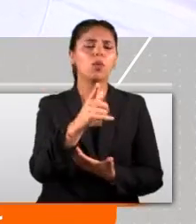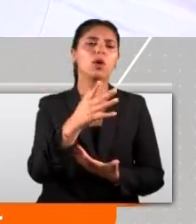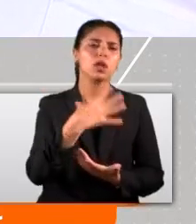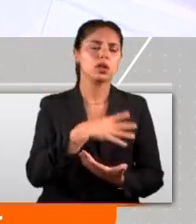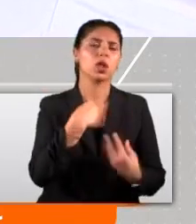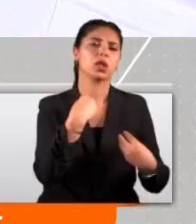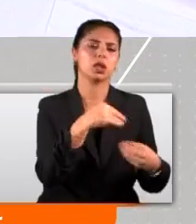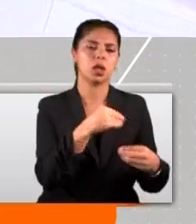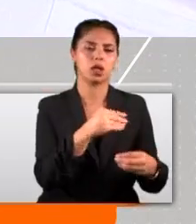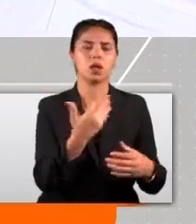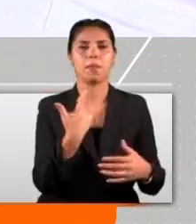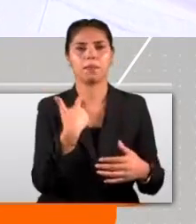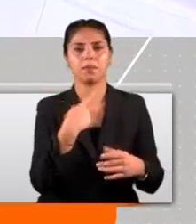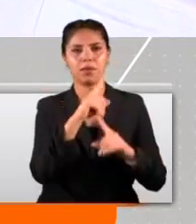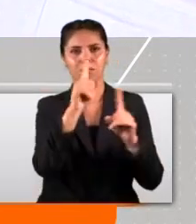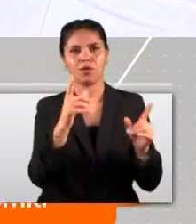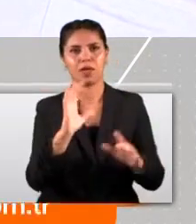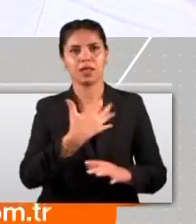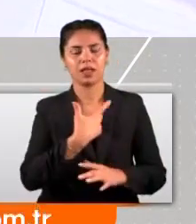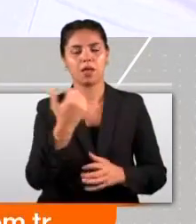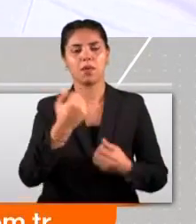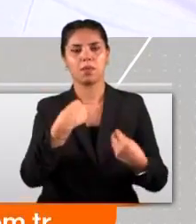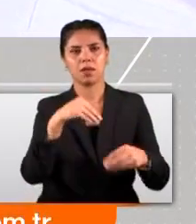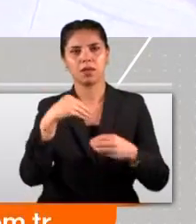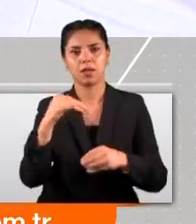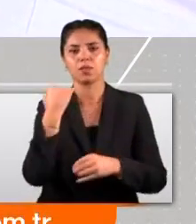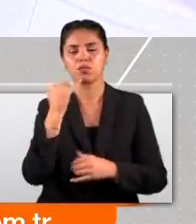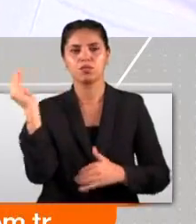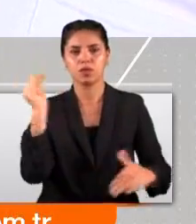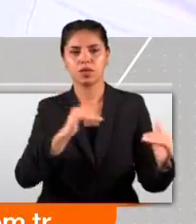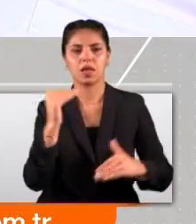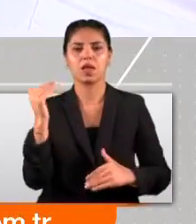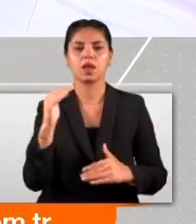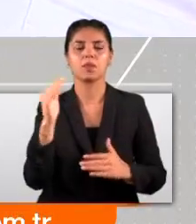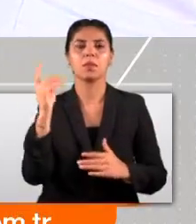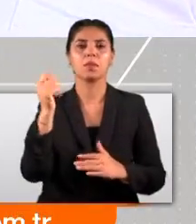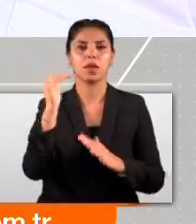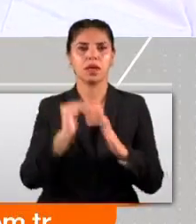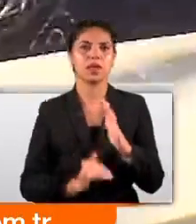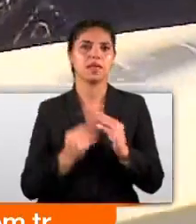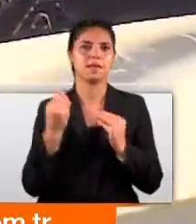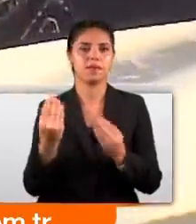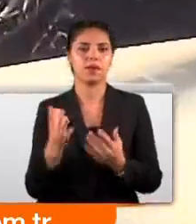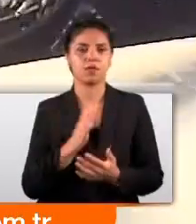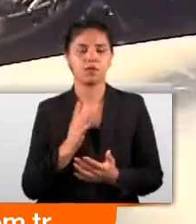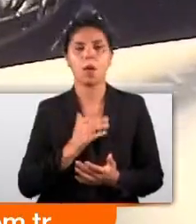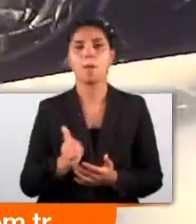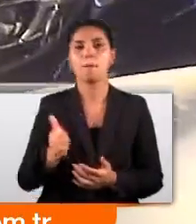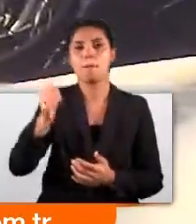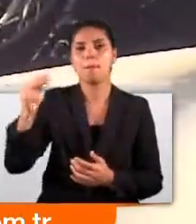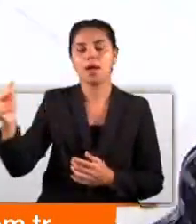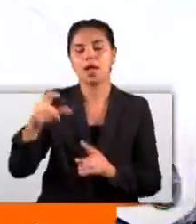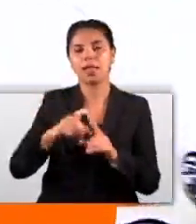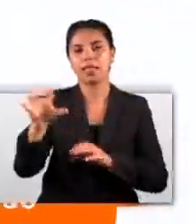çıktığı için biz de galericiler, ilanlarda olsun, buraya gezen müşterilerimiz olsun hepsine fiyat indirimlerini yansıtıyoruz. Bakanlık